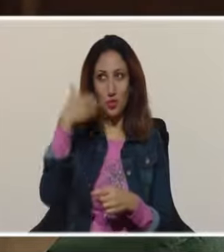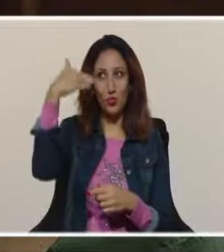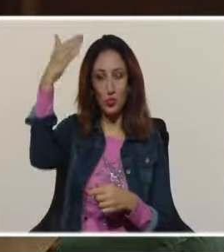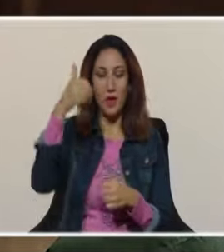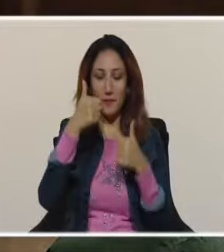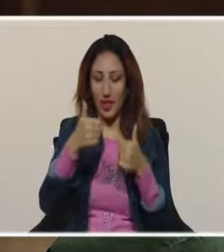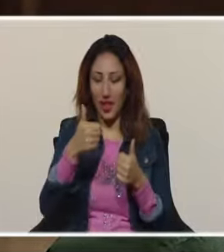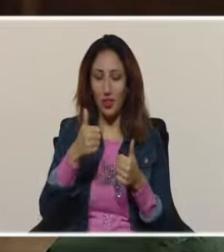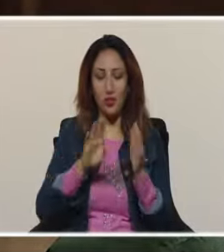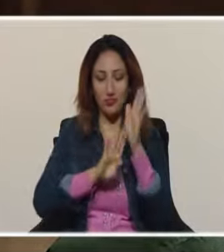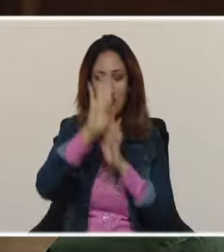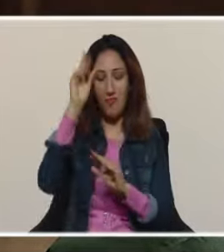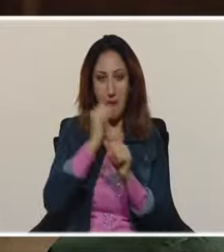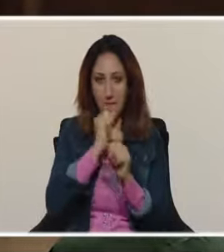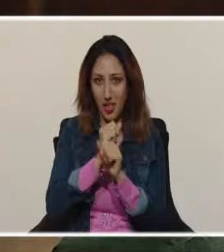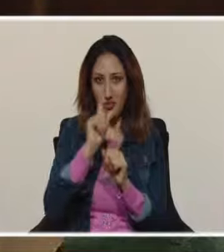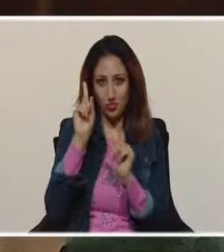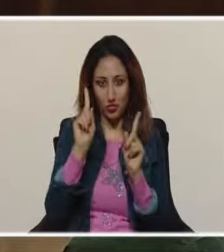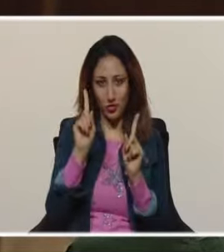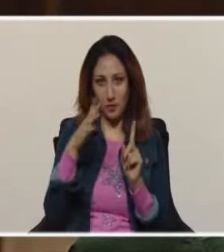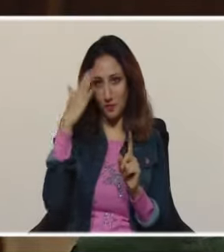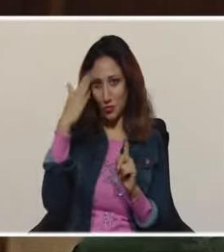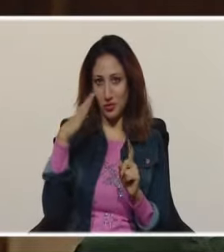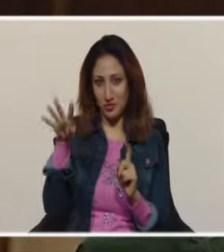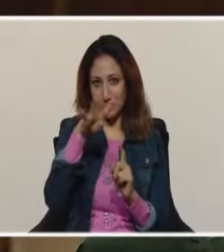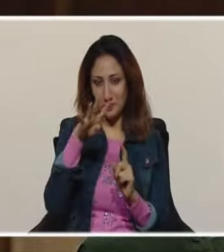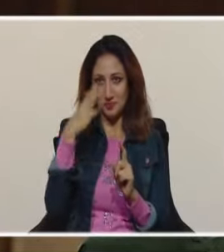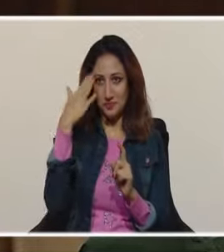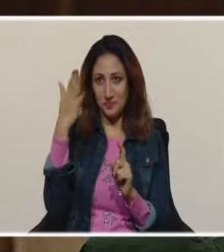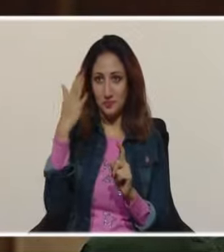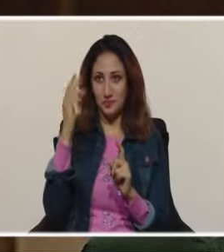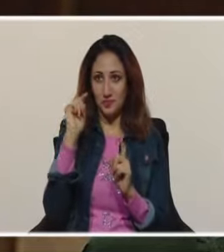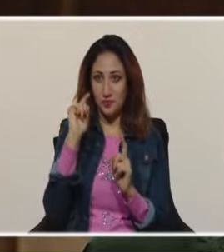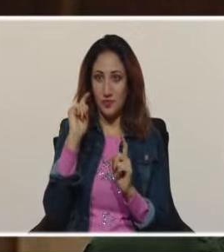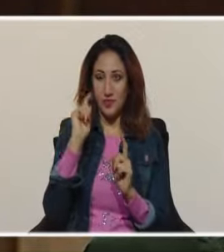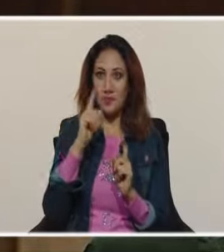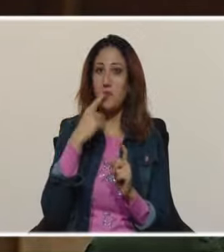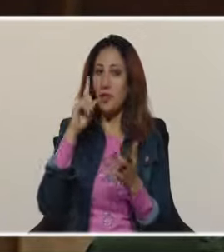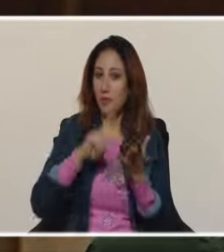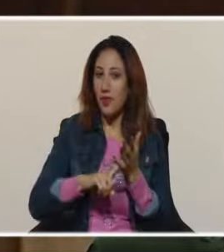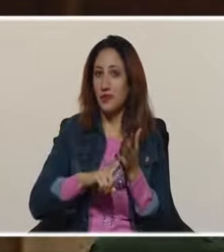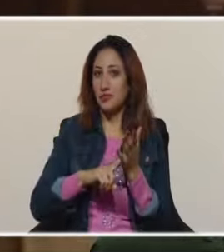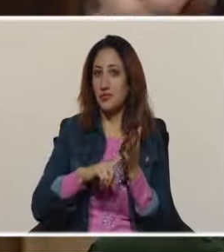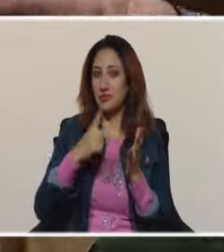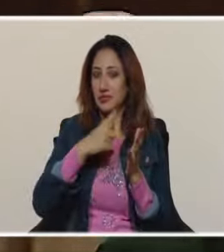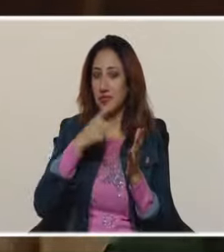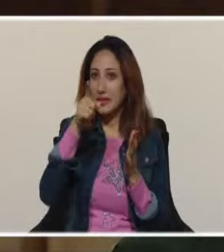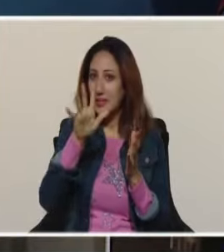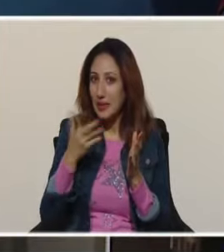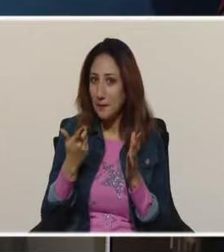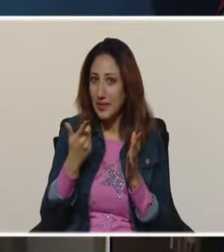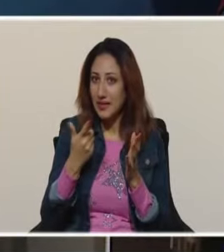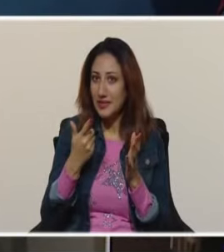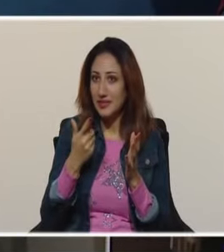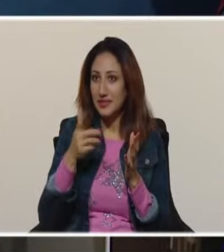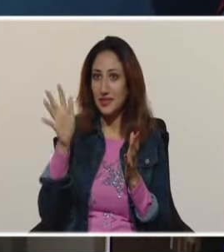جميل في مجاله. ميرسي يا دكتور. ومتشكر جدا. بس عايز بقى كل واحد يقول لي بجد الحقيقه. انت مين؟ انا